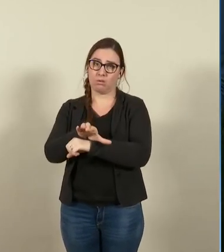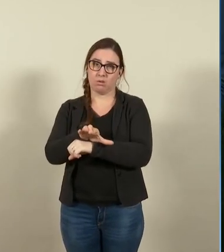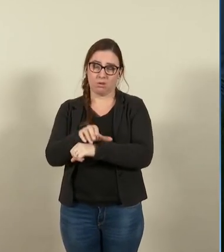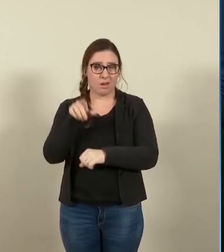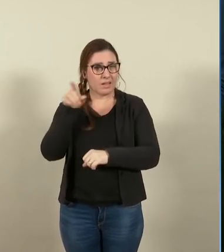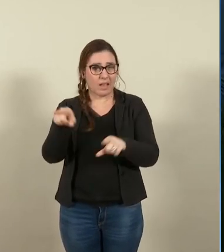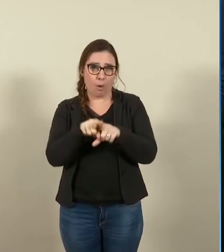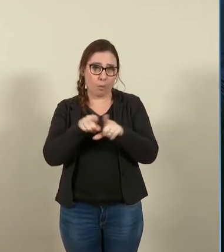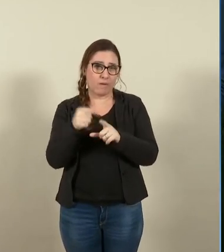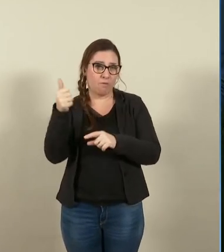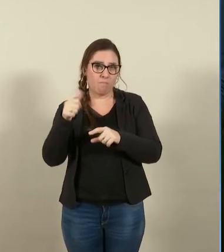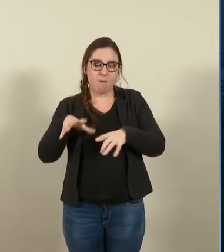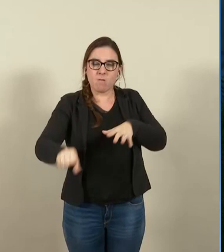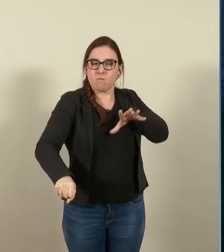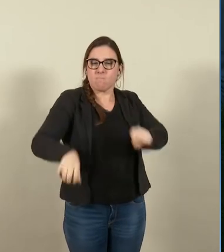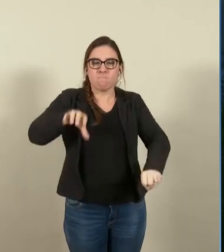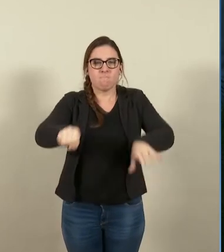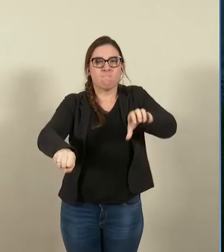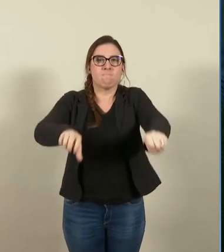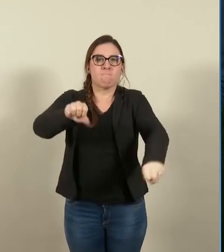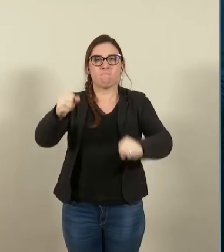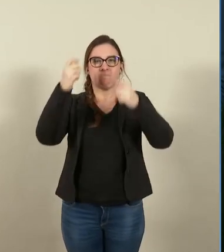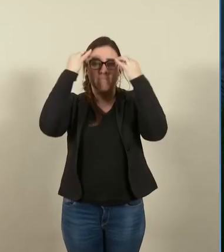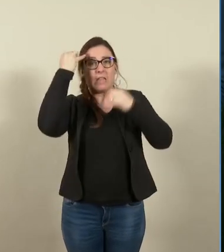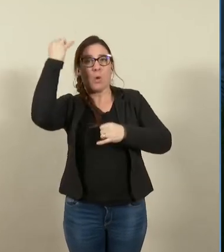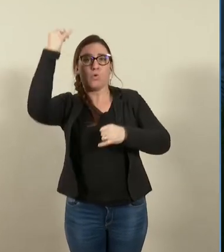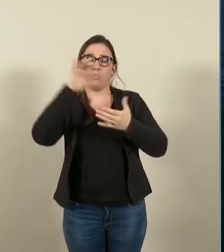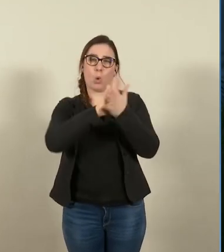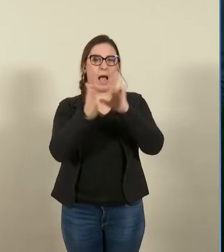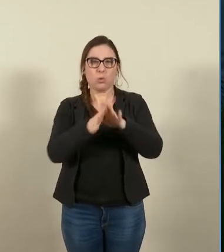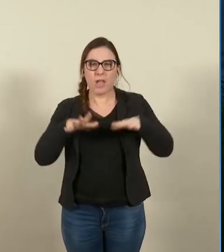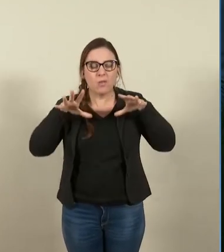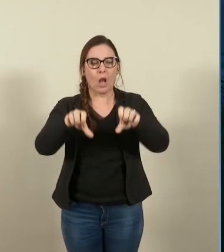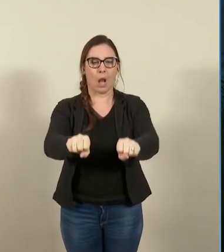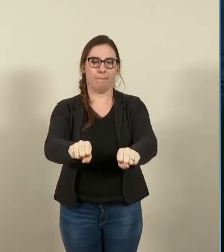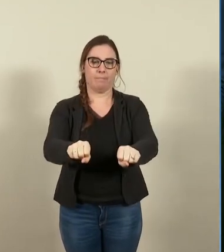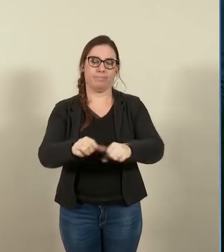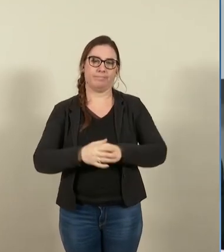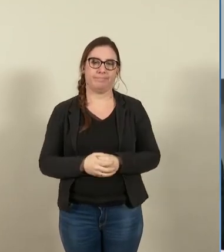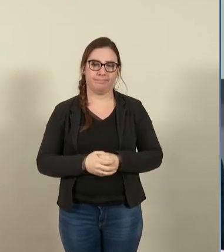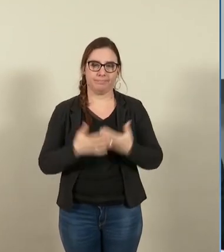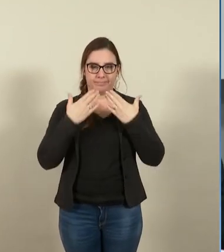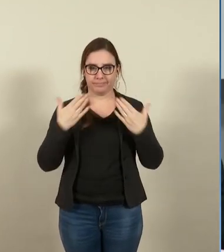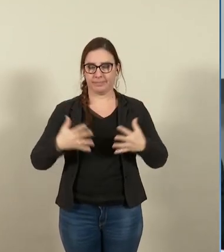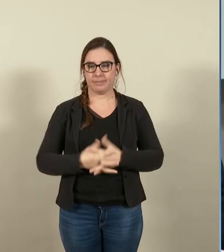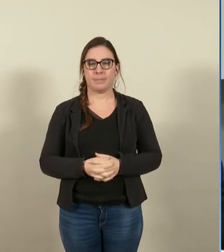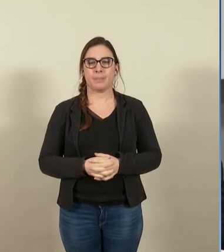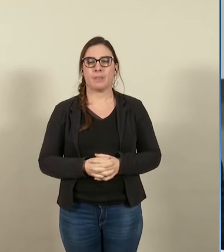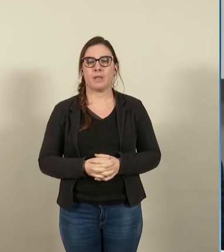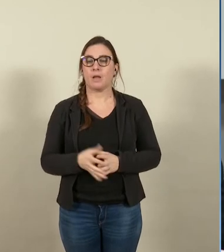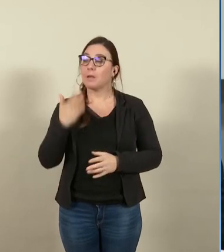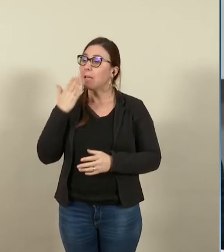l'extension de votre mainmise idéologique sur le secteur associatif je vous remercie